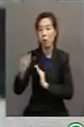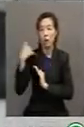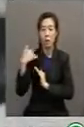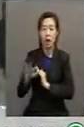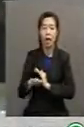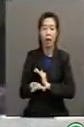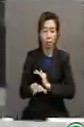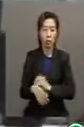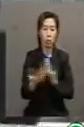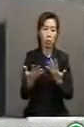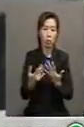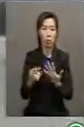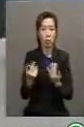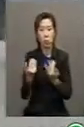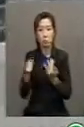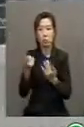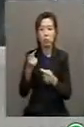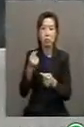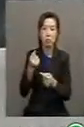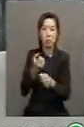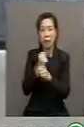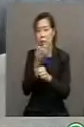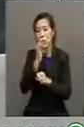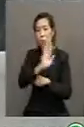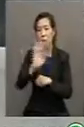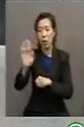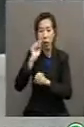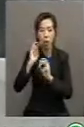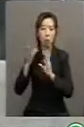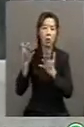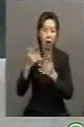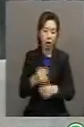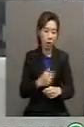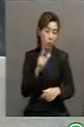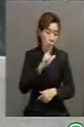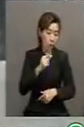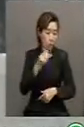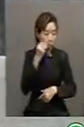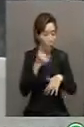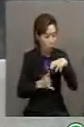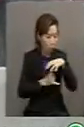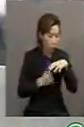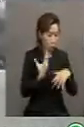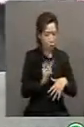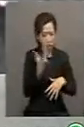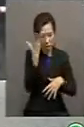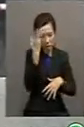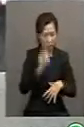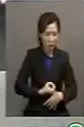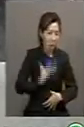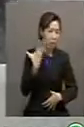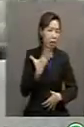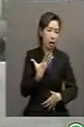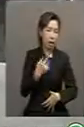นะฮะเพราะว่าต่างคนก็ต้องทำมาหากินทุกวันเนี่ยคุณลุงบอกว่าถ้าอยู่บ้านเนี่ยมันเครียดมันเบื่อแ